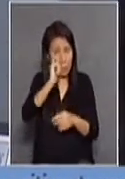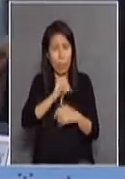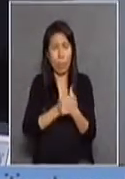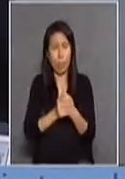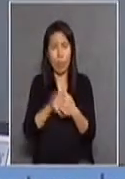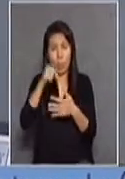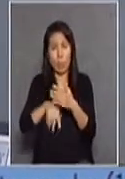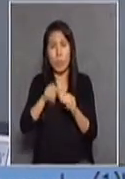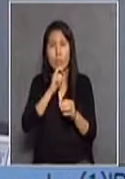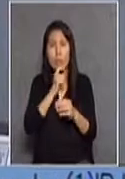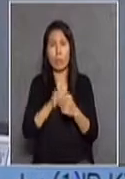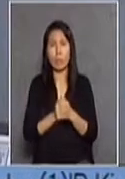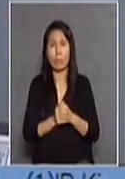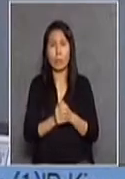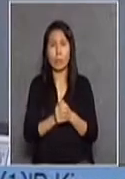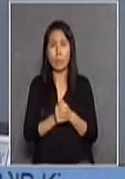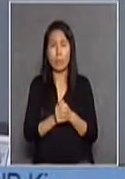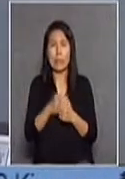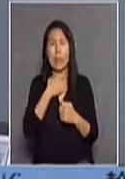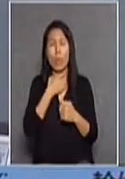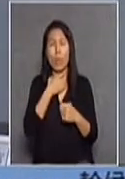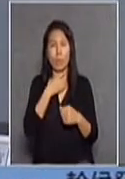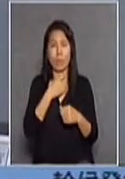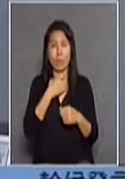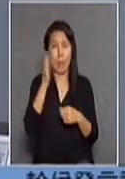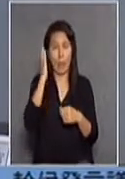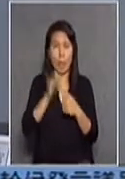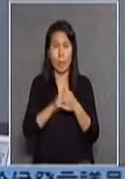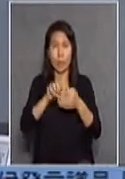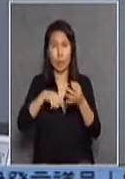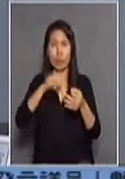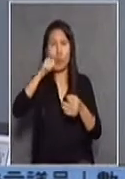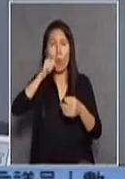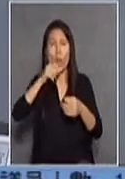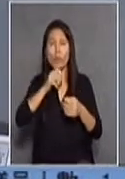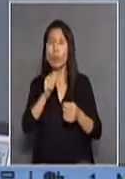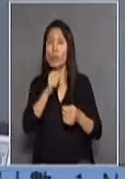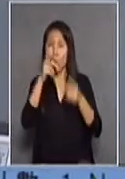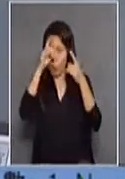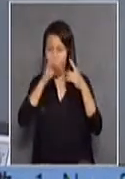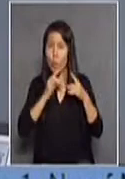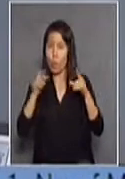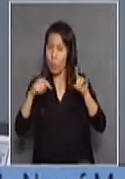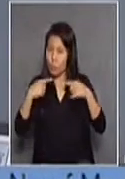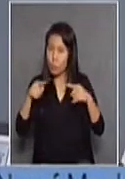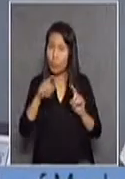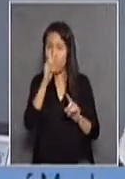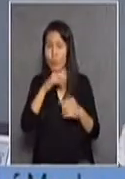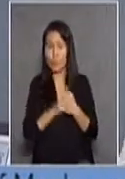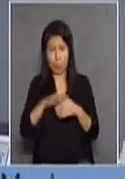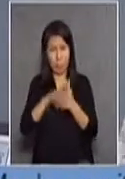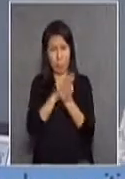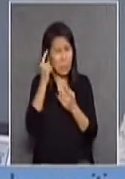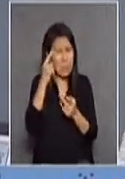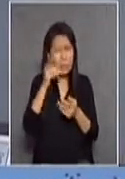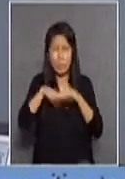有呢一個侯德健呢一位台灣嘅歌星，係大家都知嘅呢件事，